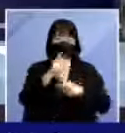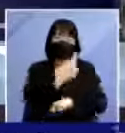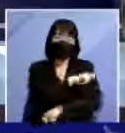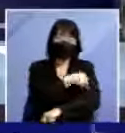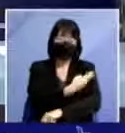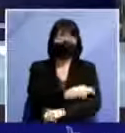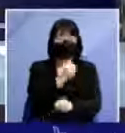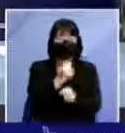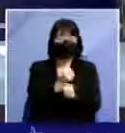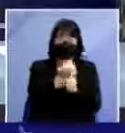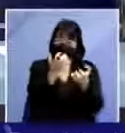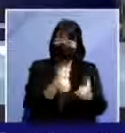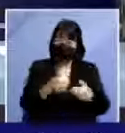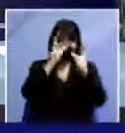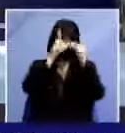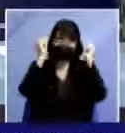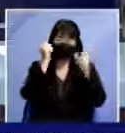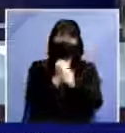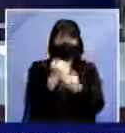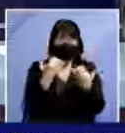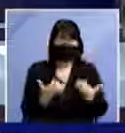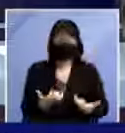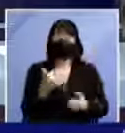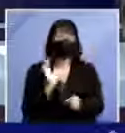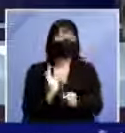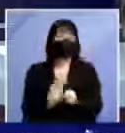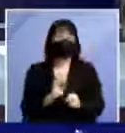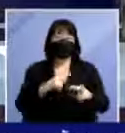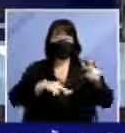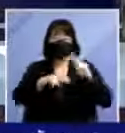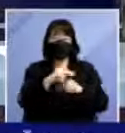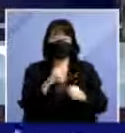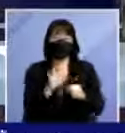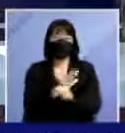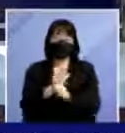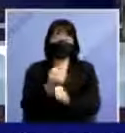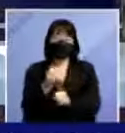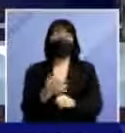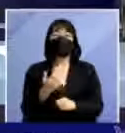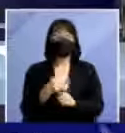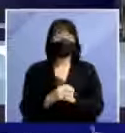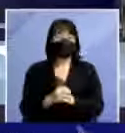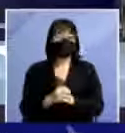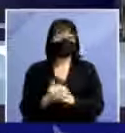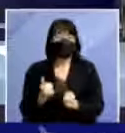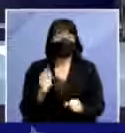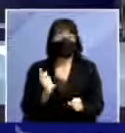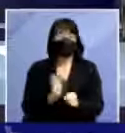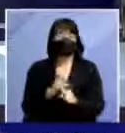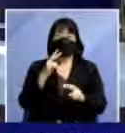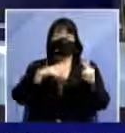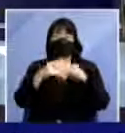ทันหันขึ้นมาจะช่วยได้แต่ว่าเนื่องจากตอนนี้นะคะบุคลากรทางแพทย์ของเราก็ทำงานอย่างหนักก็อาจจะไม่เพียงพอที่แบบดูแลผู้ป่วยได้ค่ะ